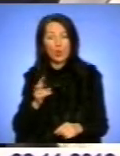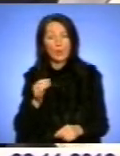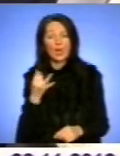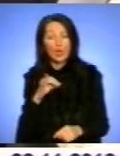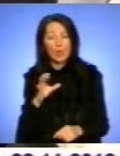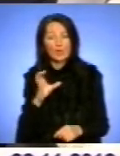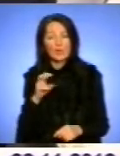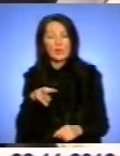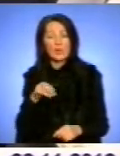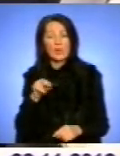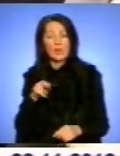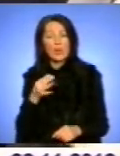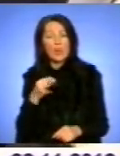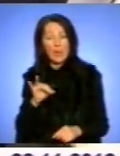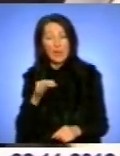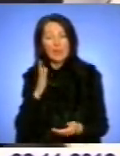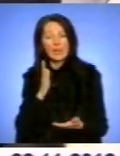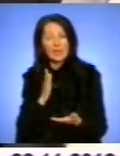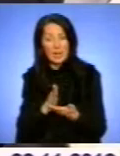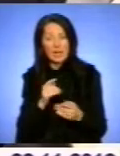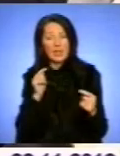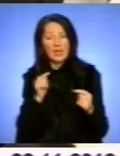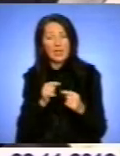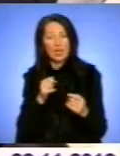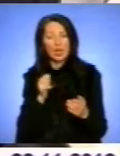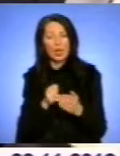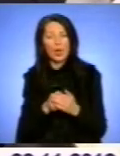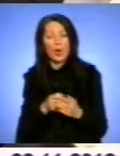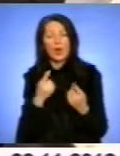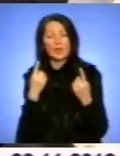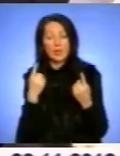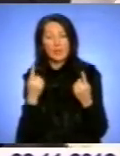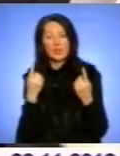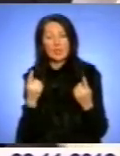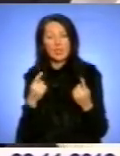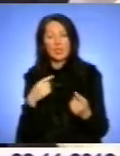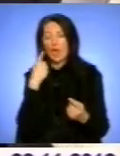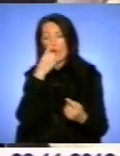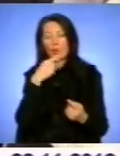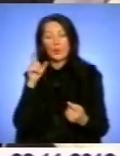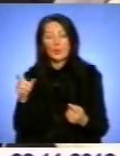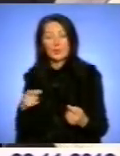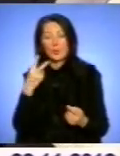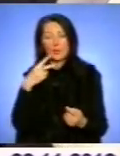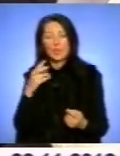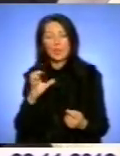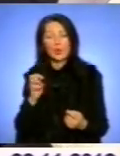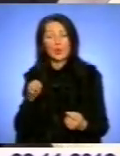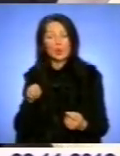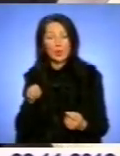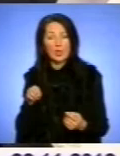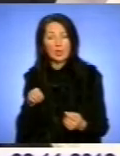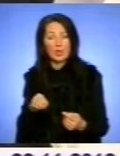кардинал, належить до найвизначніших осіб ХХ століття.